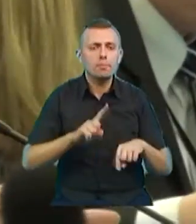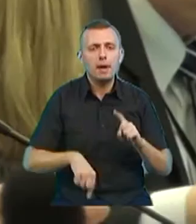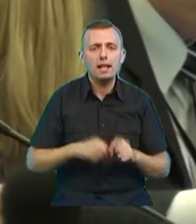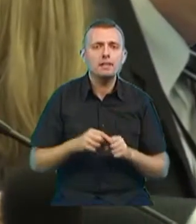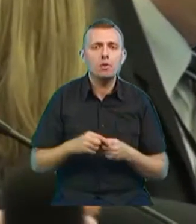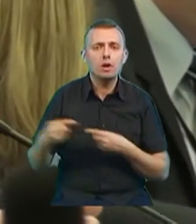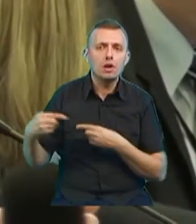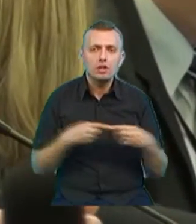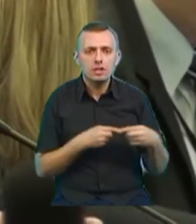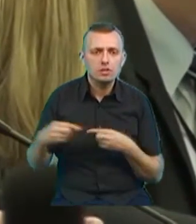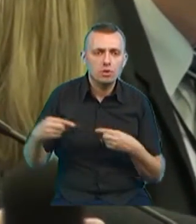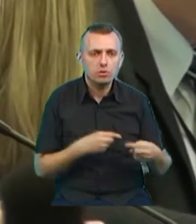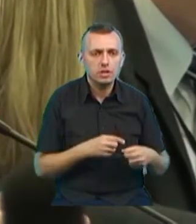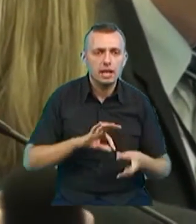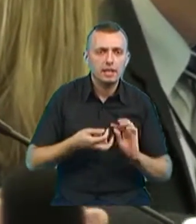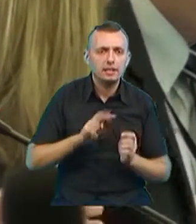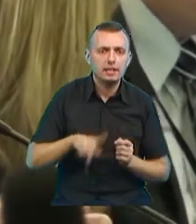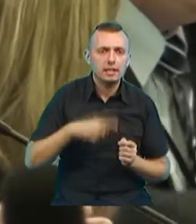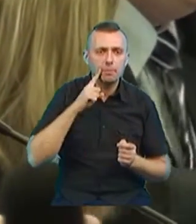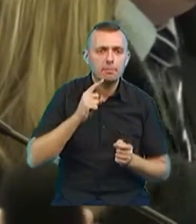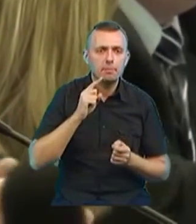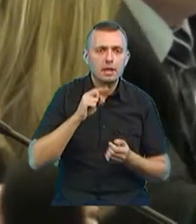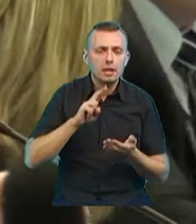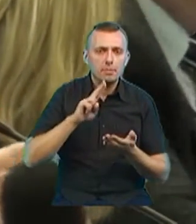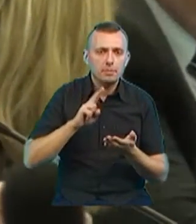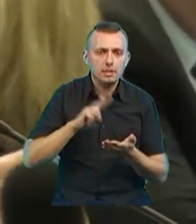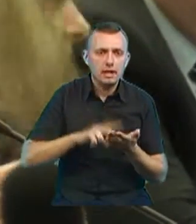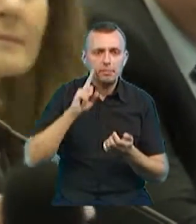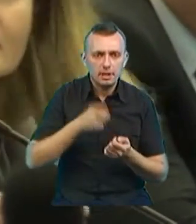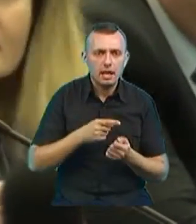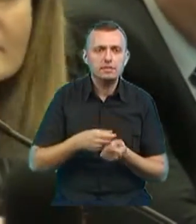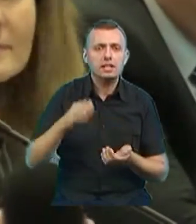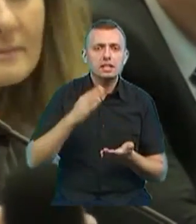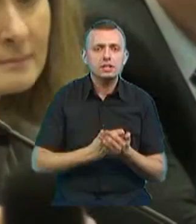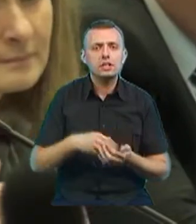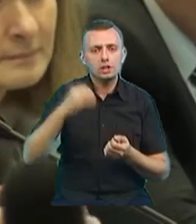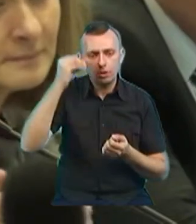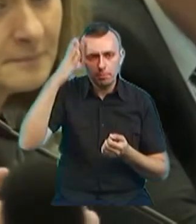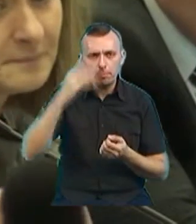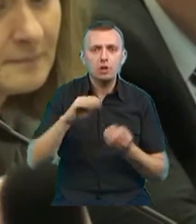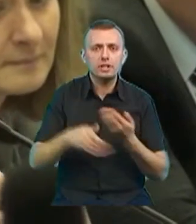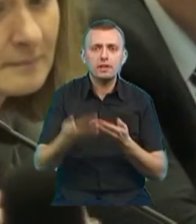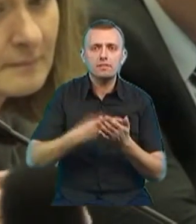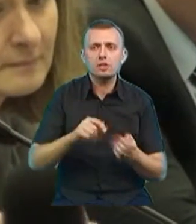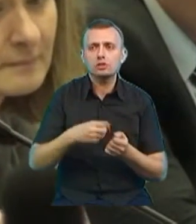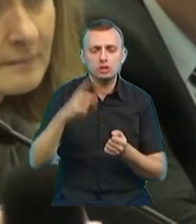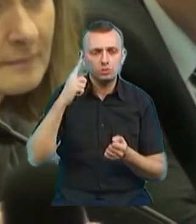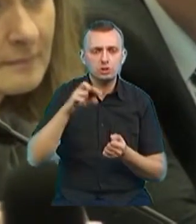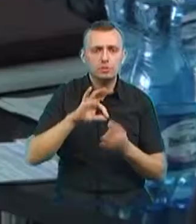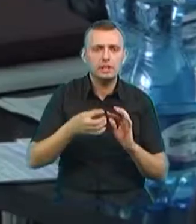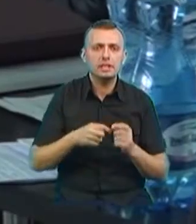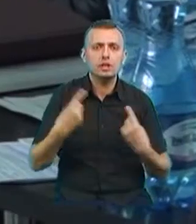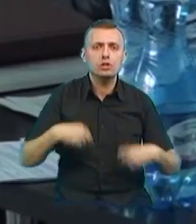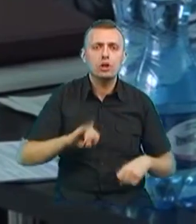tu się wszyscy po to spotkaliśmy, kiedy tak naprawdę wychodzą z tego jakieś nieracjonalne wnioski tylko dlatego, że ktoś tego nie zobaczył, bo przyszedł